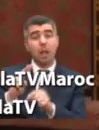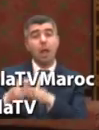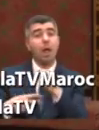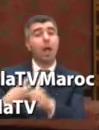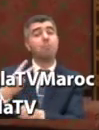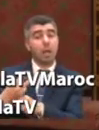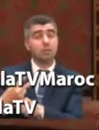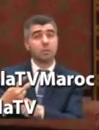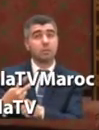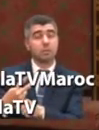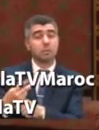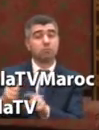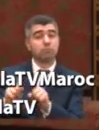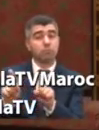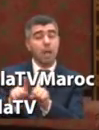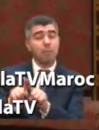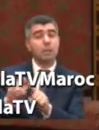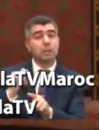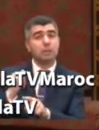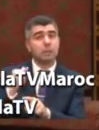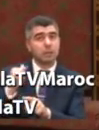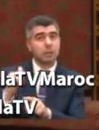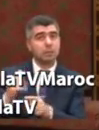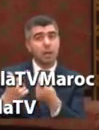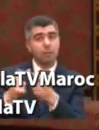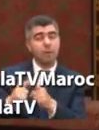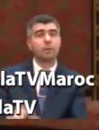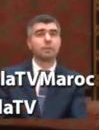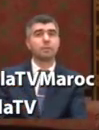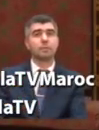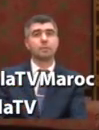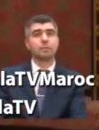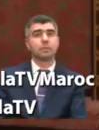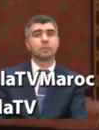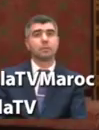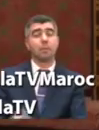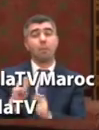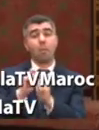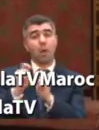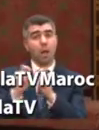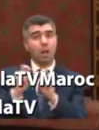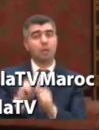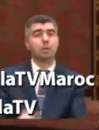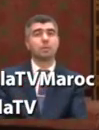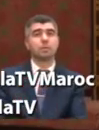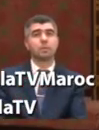في المستقبل، وخصنا نحافظوا على هاد لافيليا باش تمشي للامام. حنا في نقاش معهم،